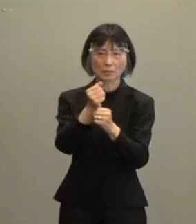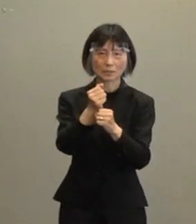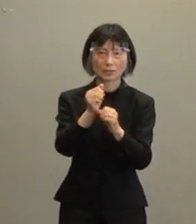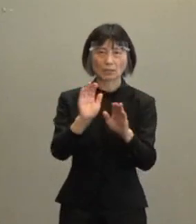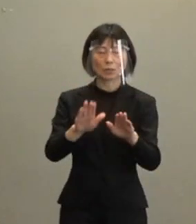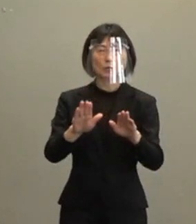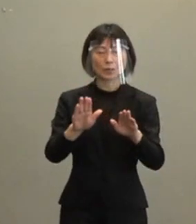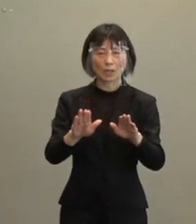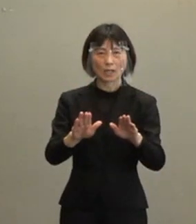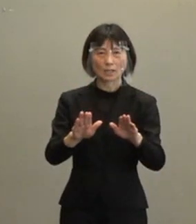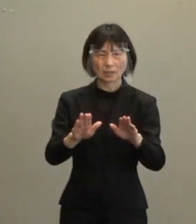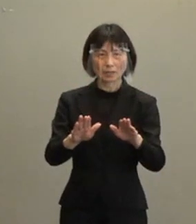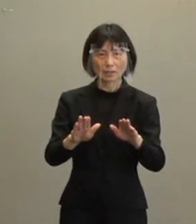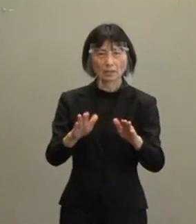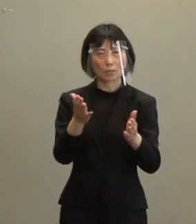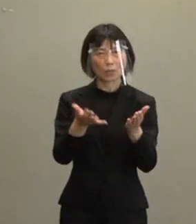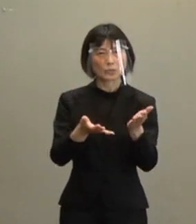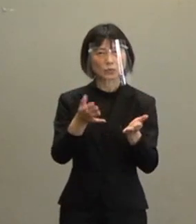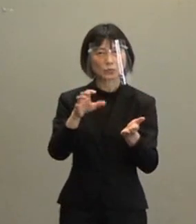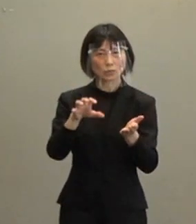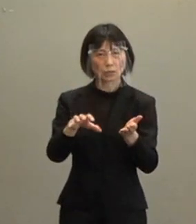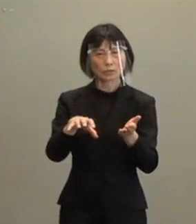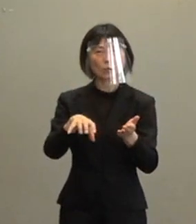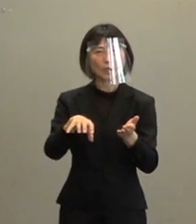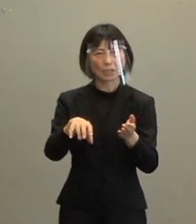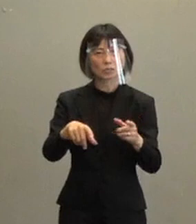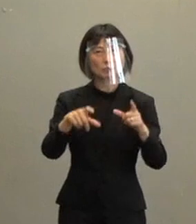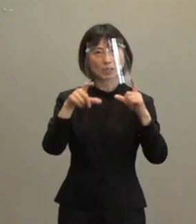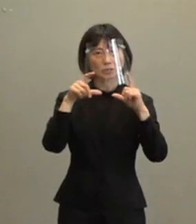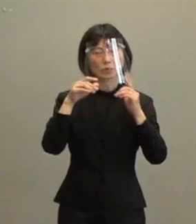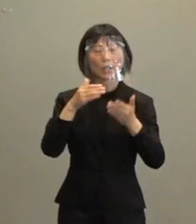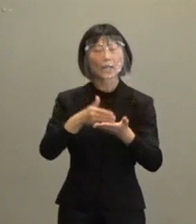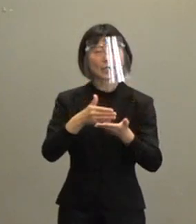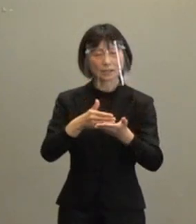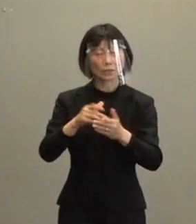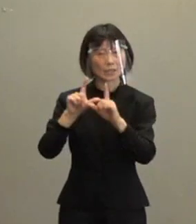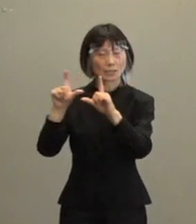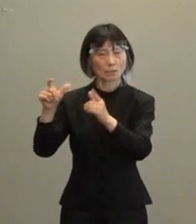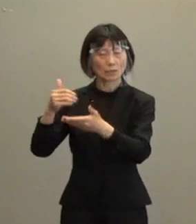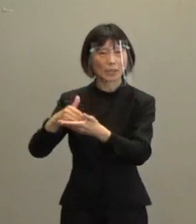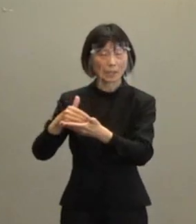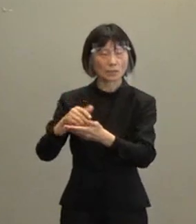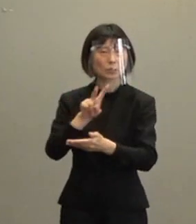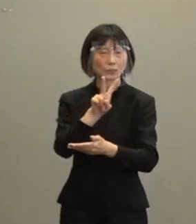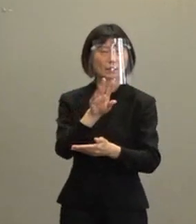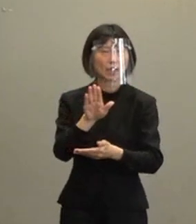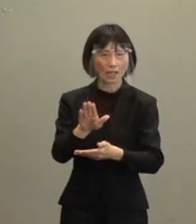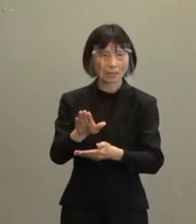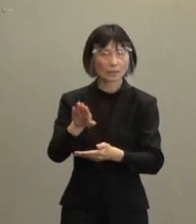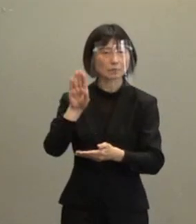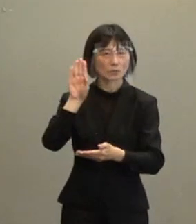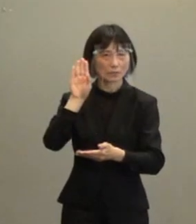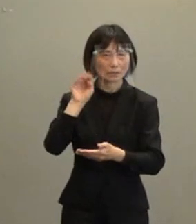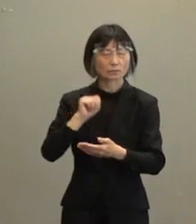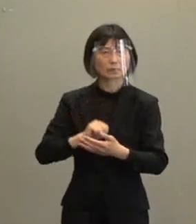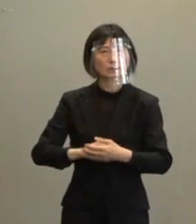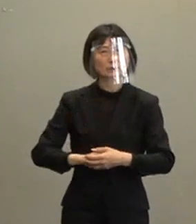回保育所におけるマスクの話と一般のお話と2つされたということですけれども、